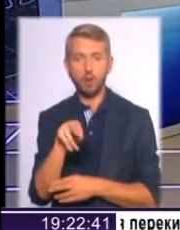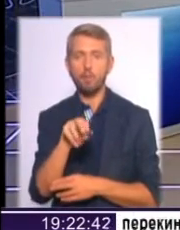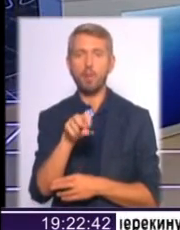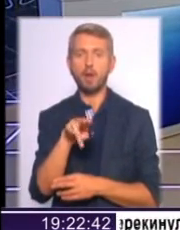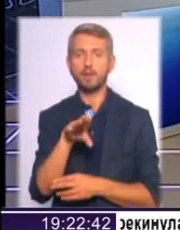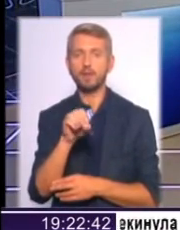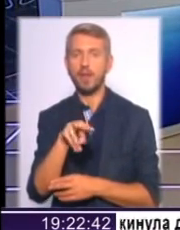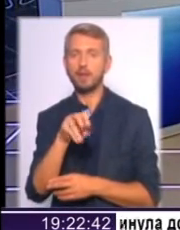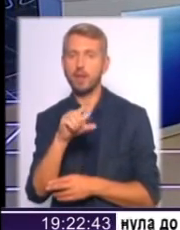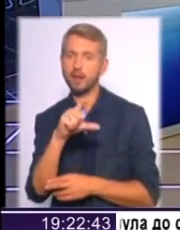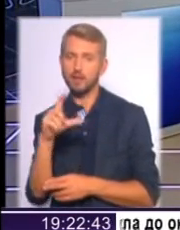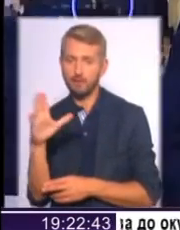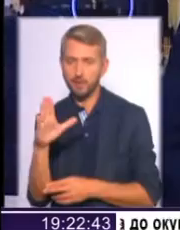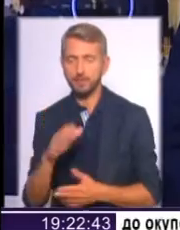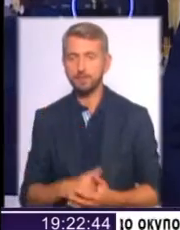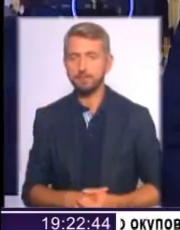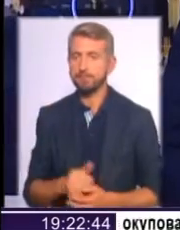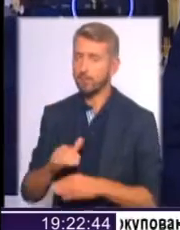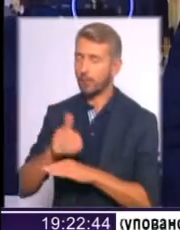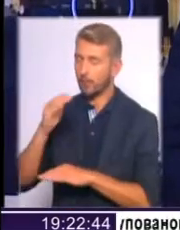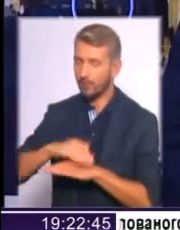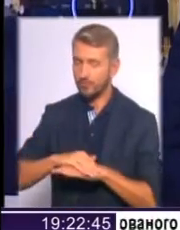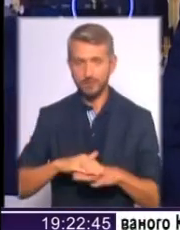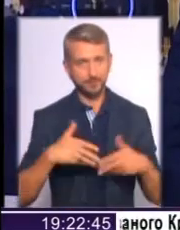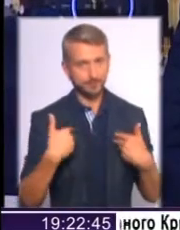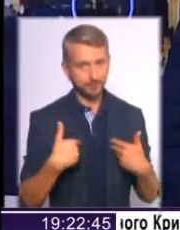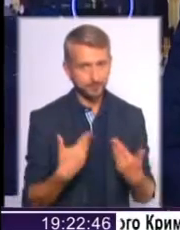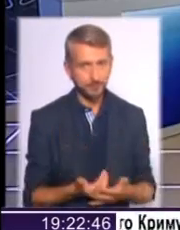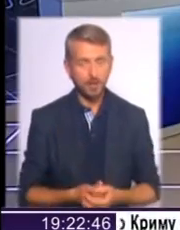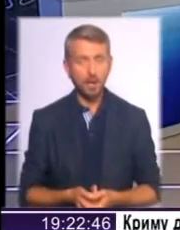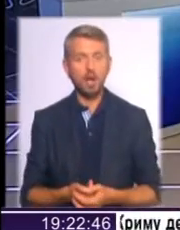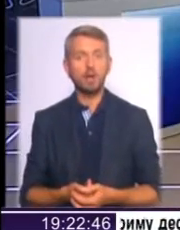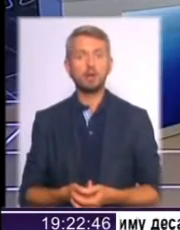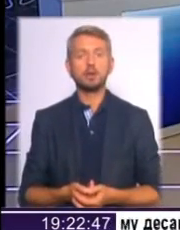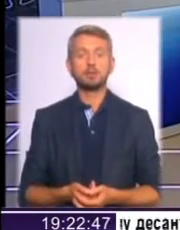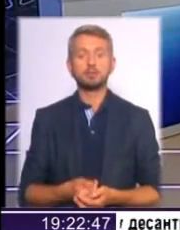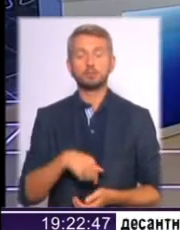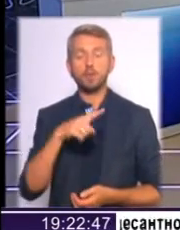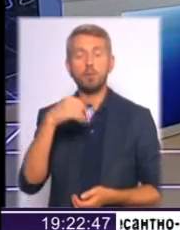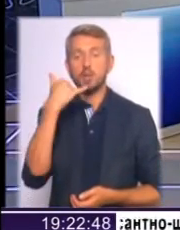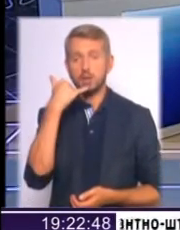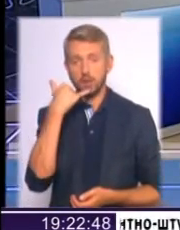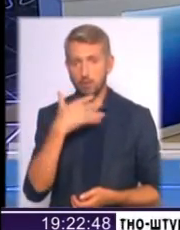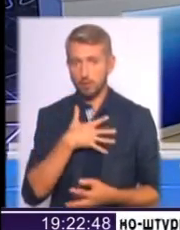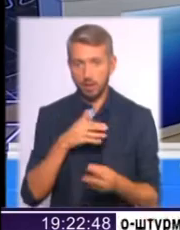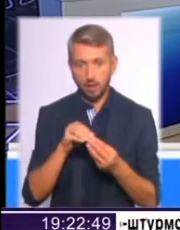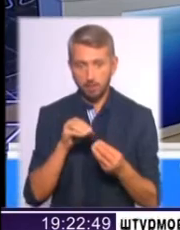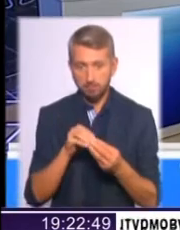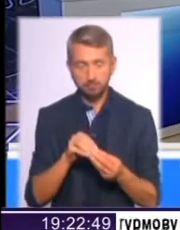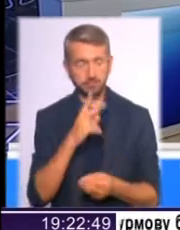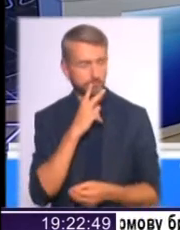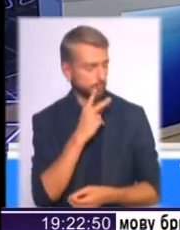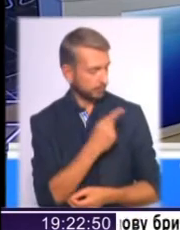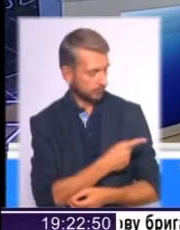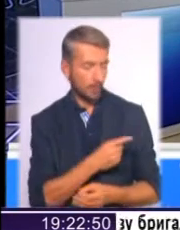студії. Пане Петре, доброго вечора. Добрий вечір. Дякую, що завітали. Традиційно працюємо в прямому ефірі. 223-09-71. Будь ласка, як і завжди,